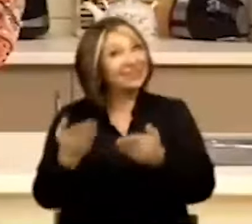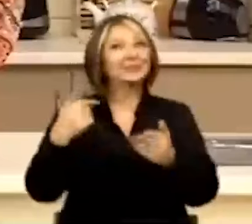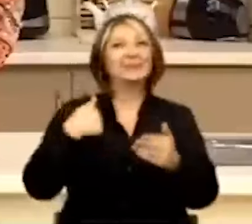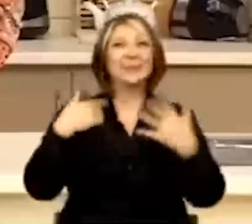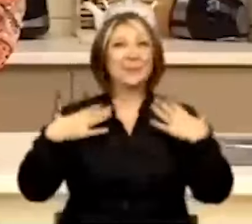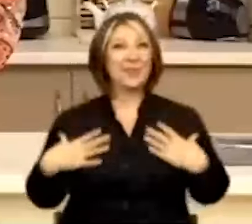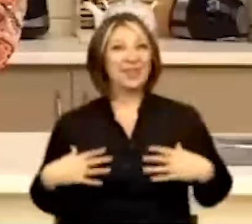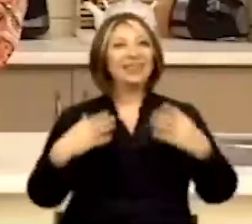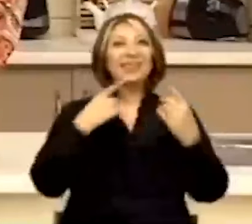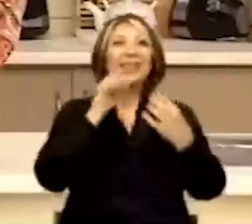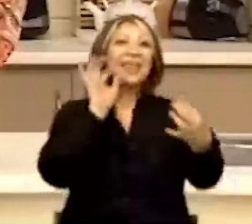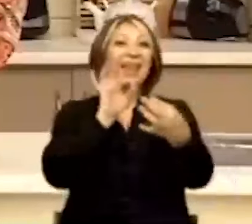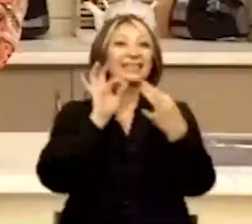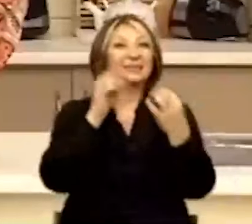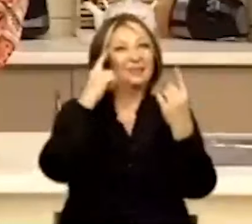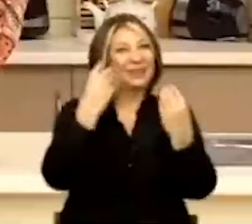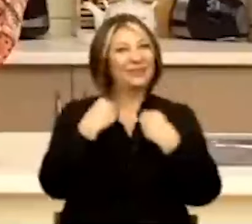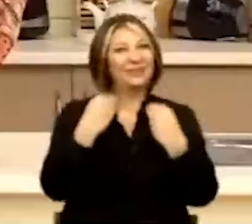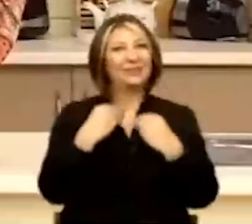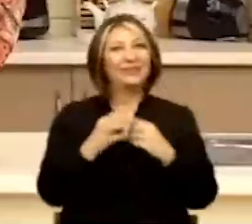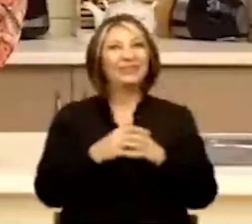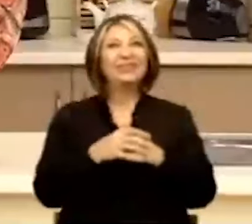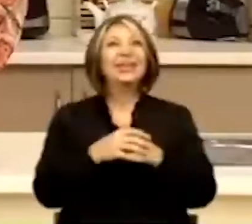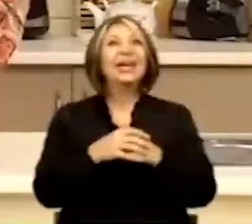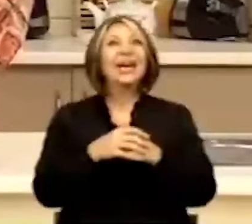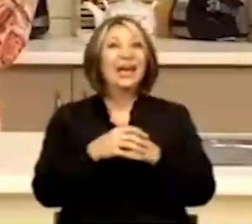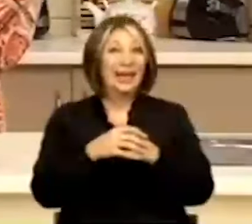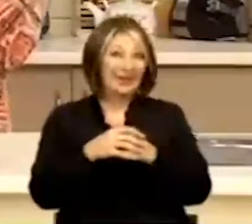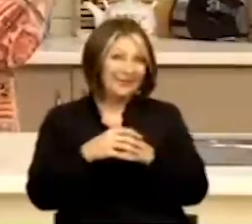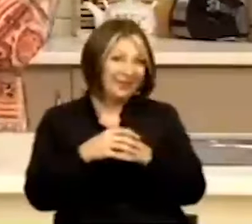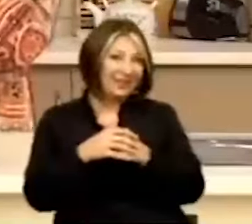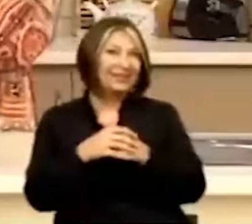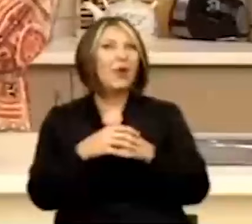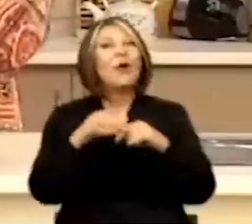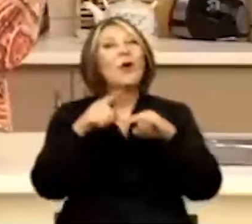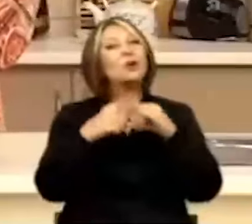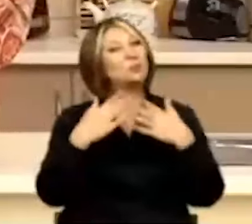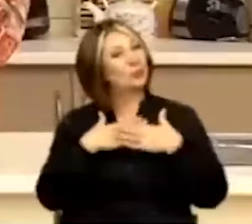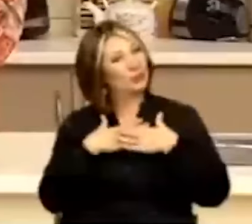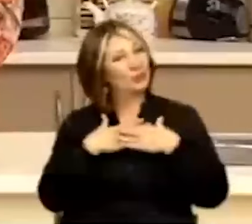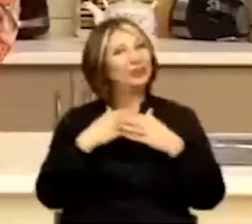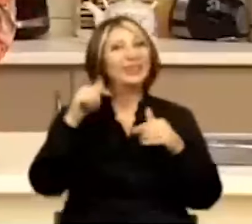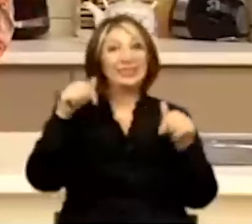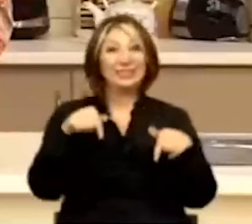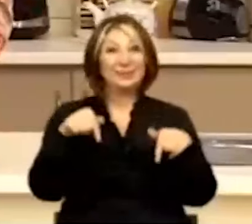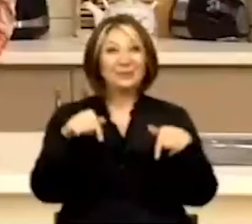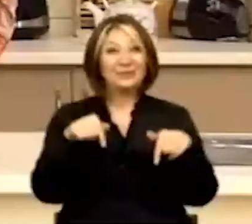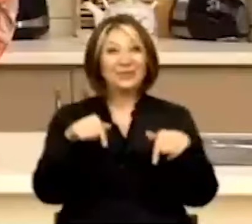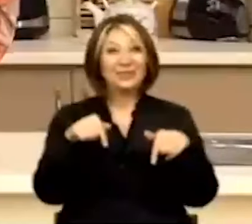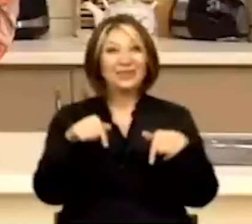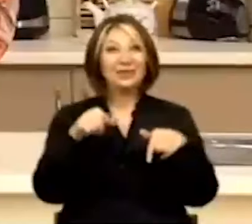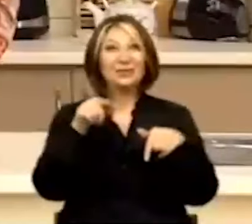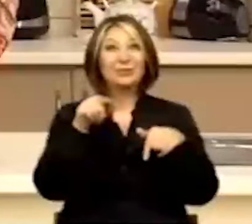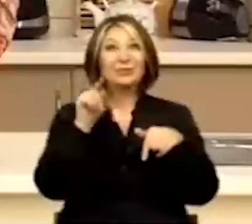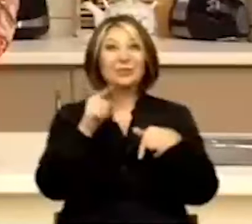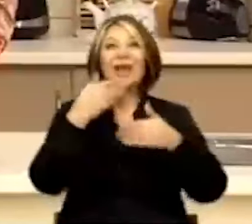bizi beden dili ve iletişimi konusunda bilgilendireceksiniz değil mi? Aynen öyle. Hoş bulduk Zahide. Şimdi